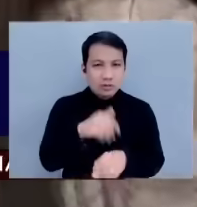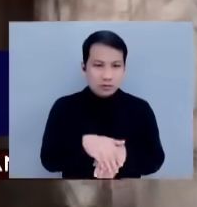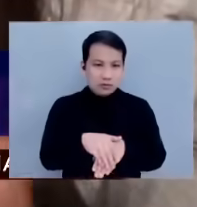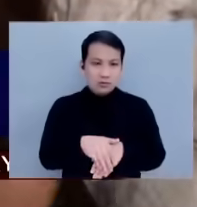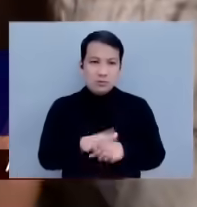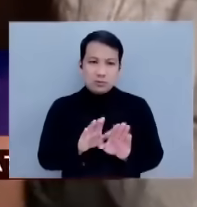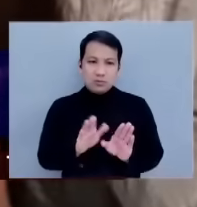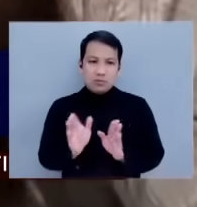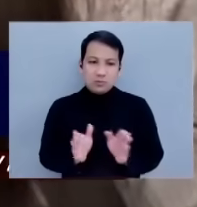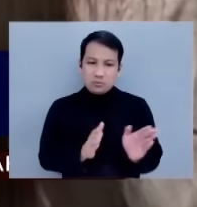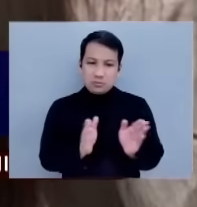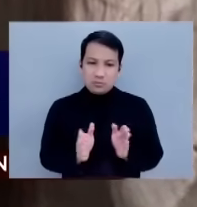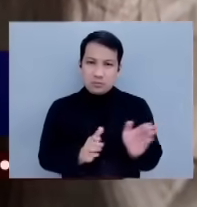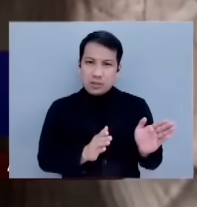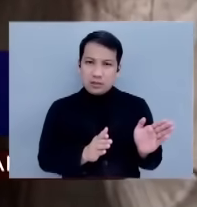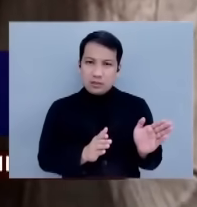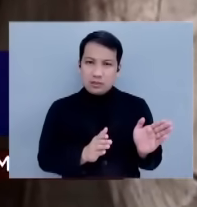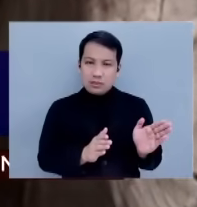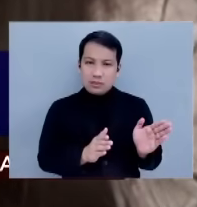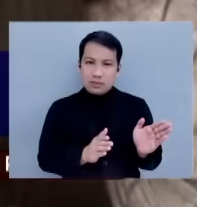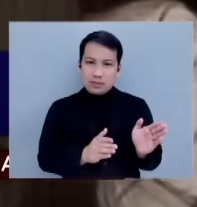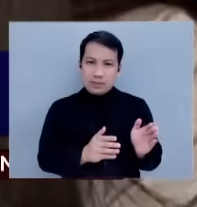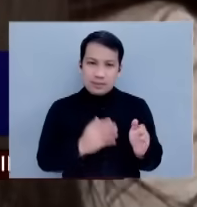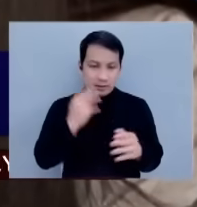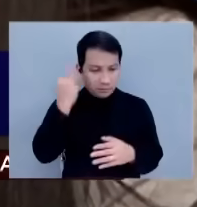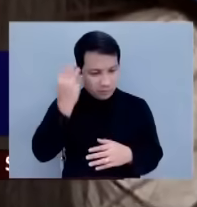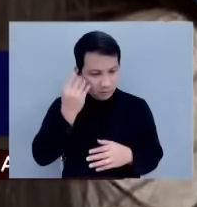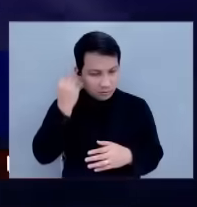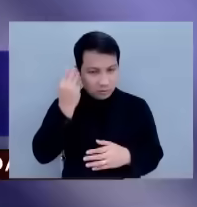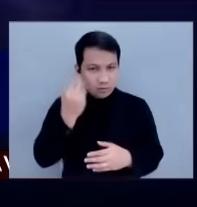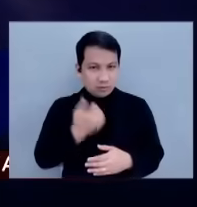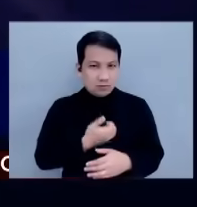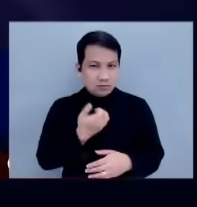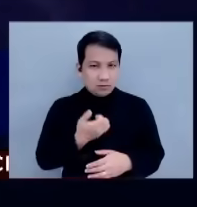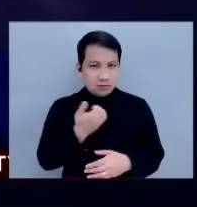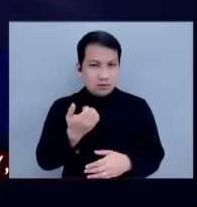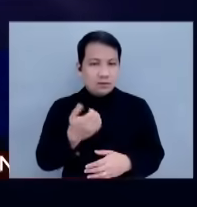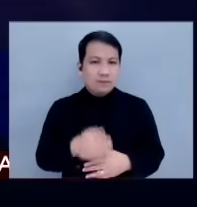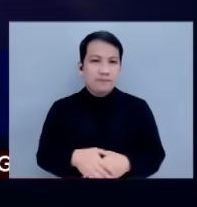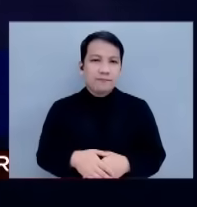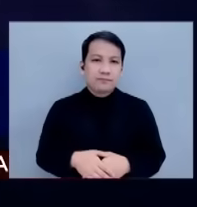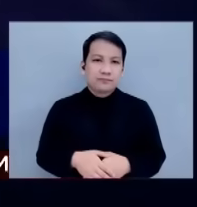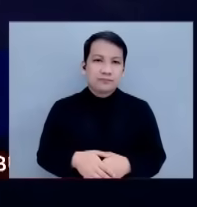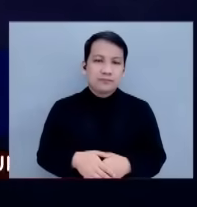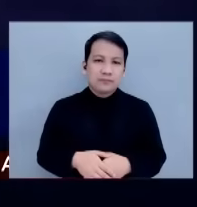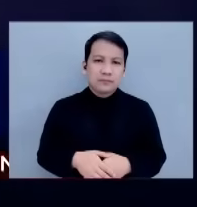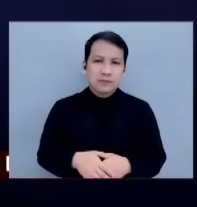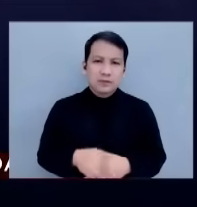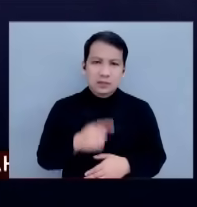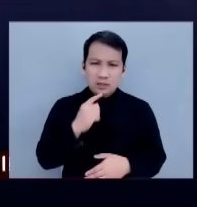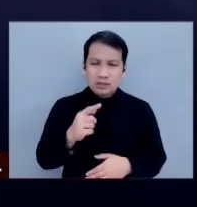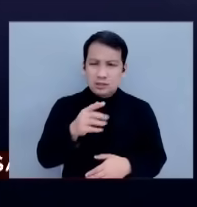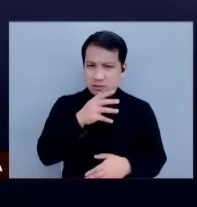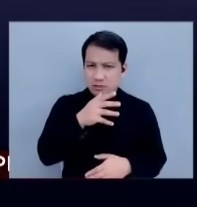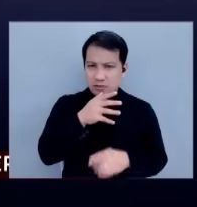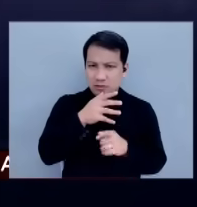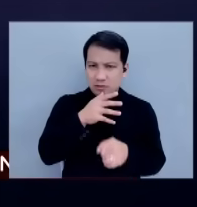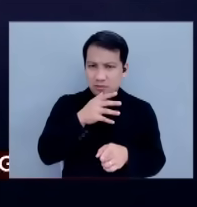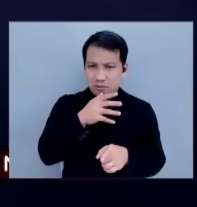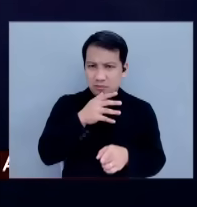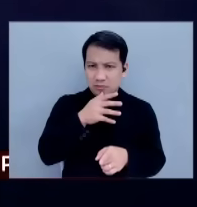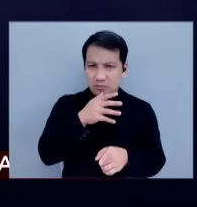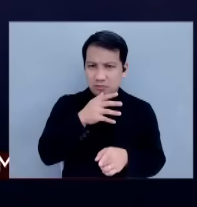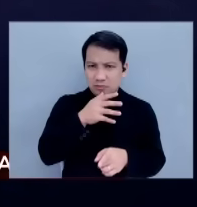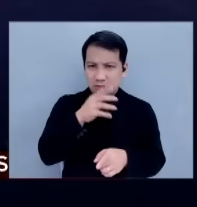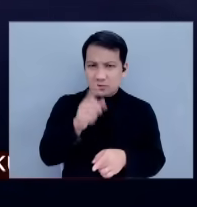and pinaprocess mo muna yung emotions mo. Maging ang nanay ni Andrea, binash na rin online